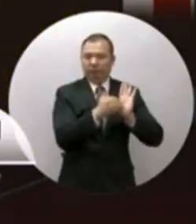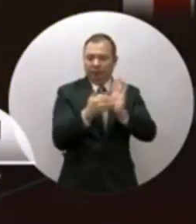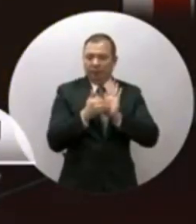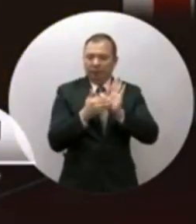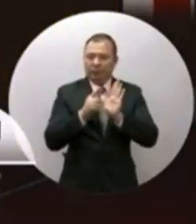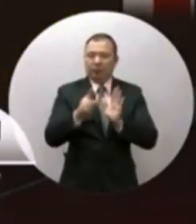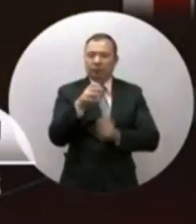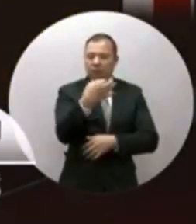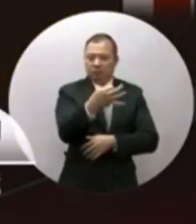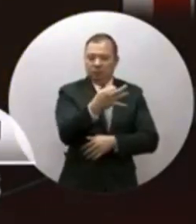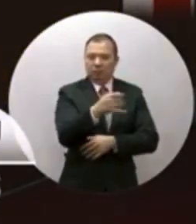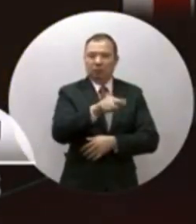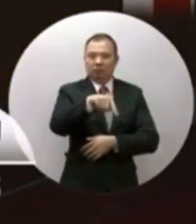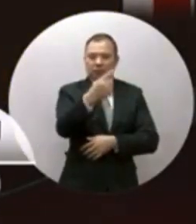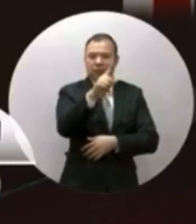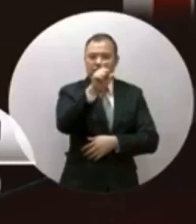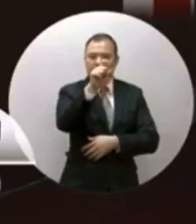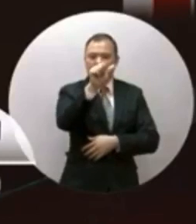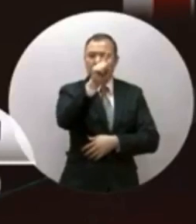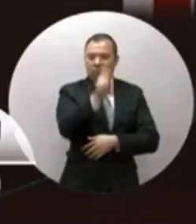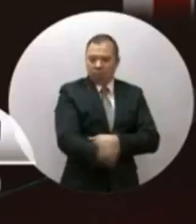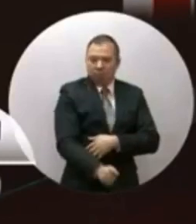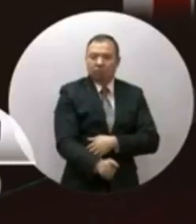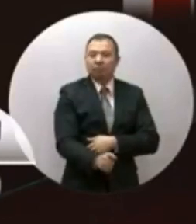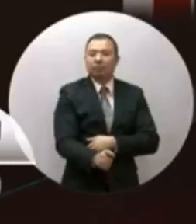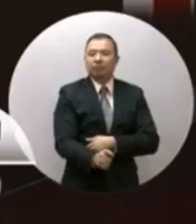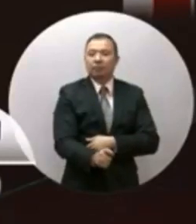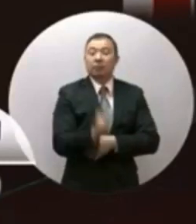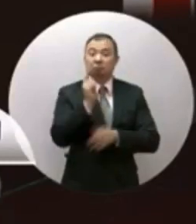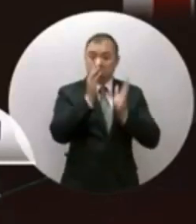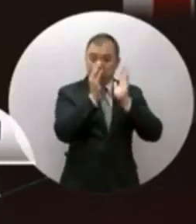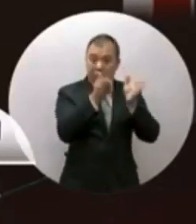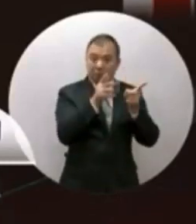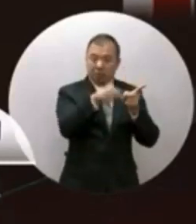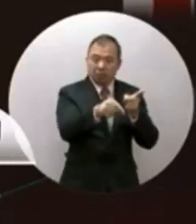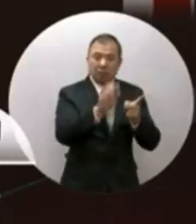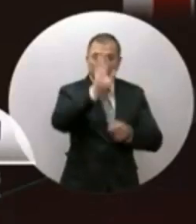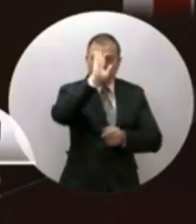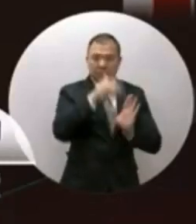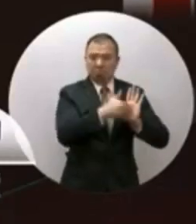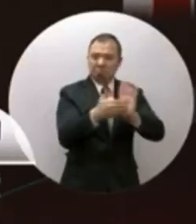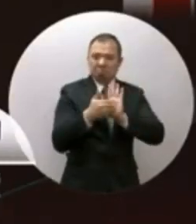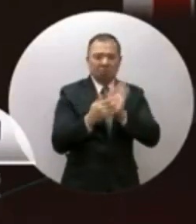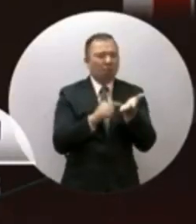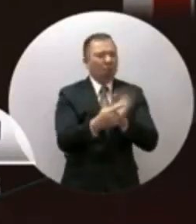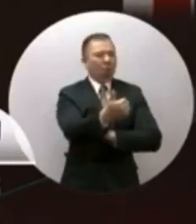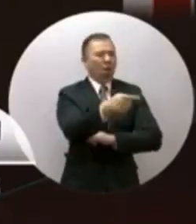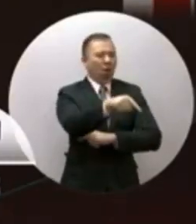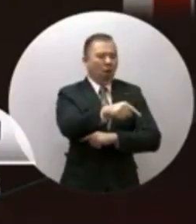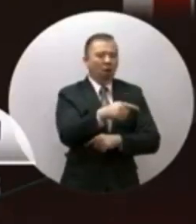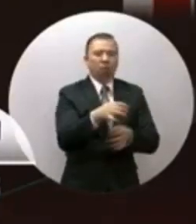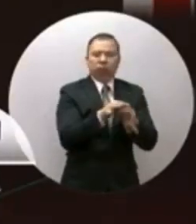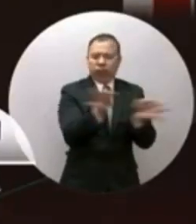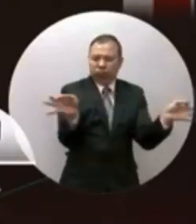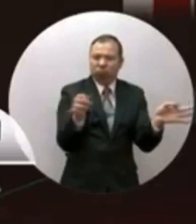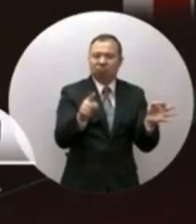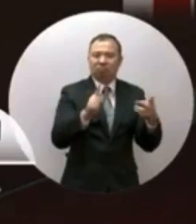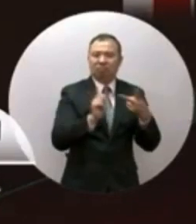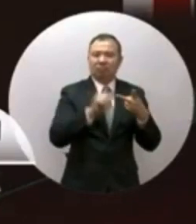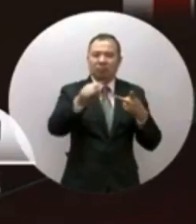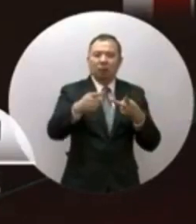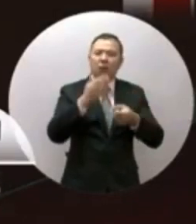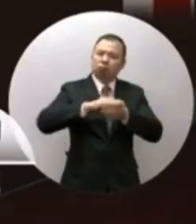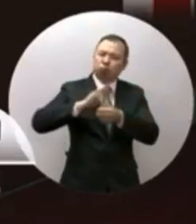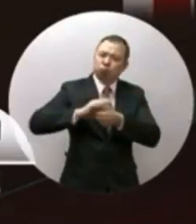有165亿元，作为防疫的奖励及补偿金，作为